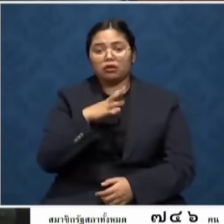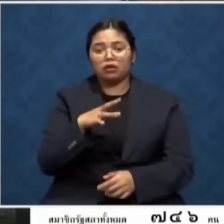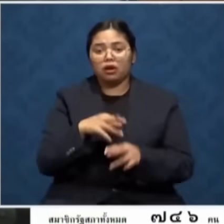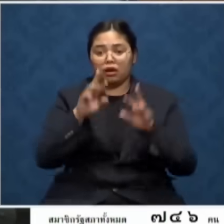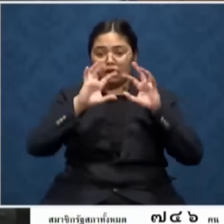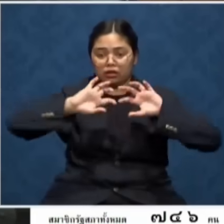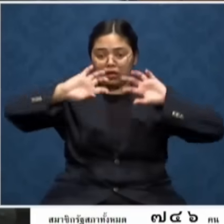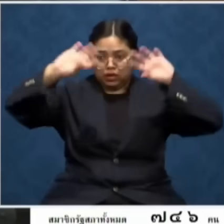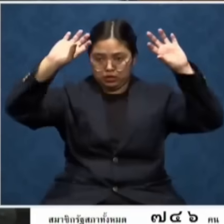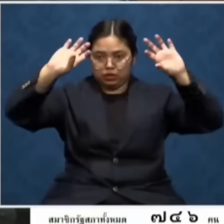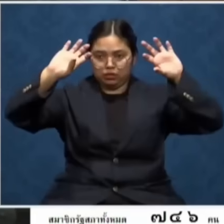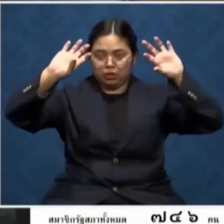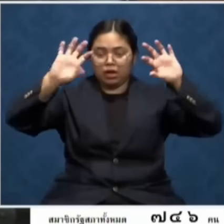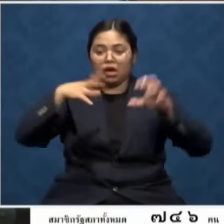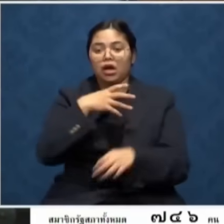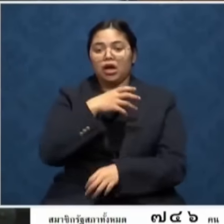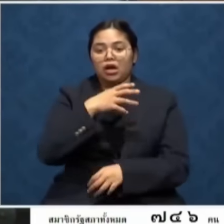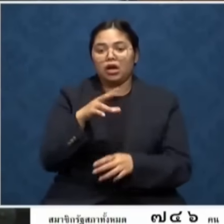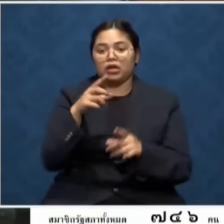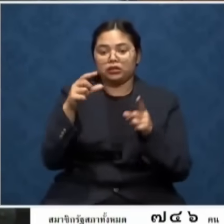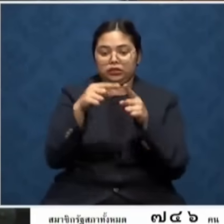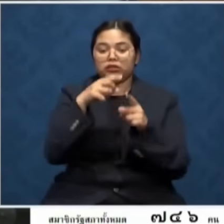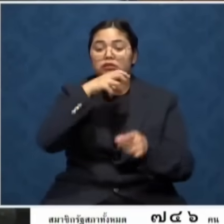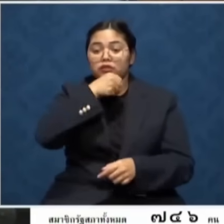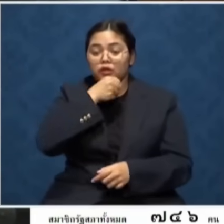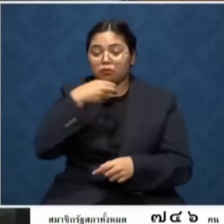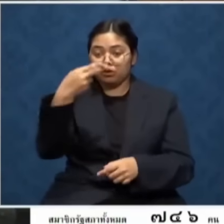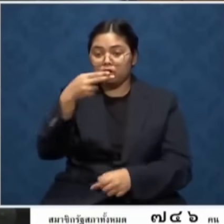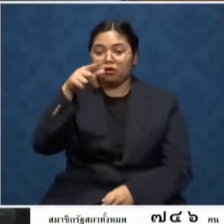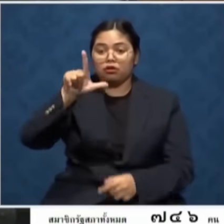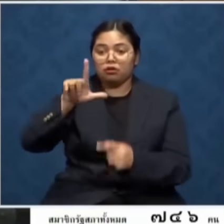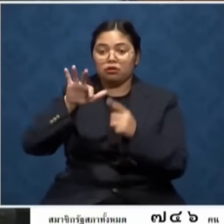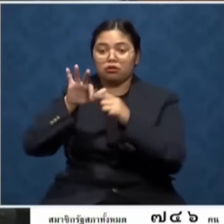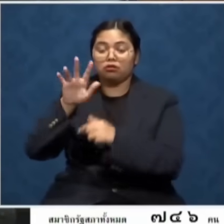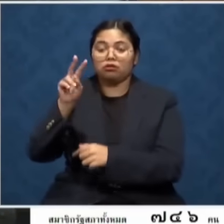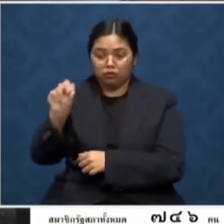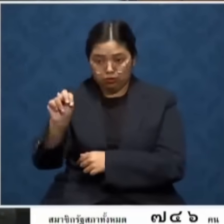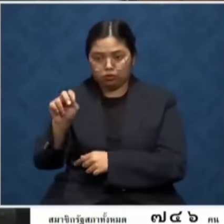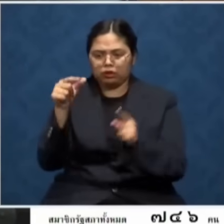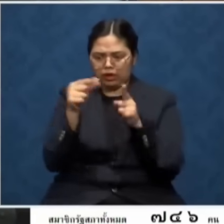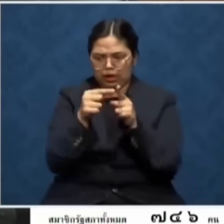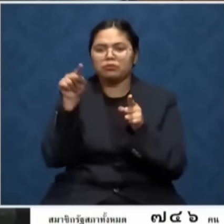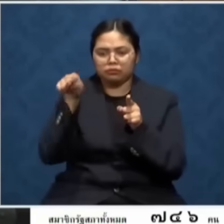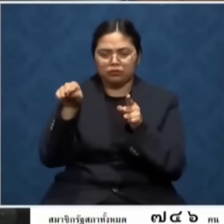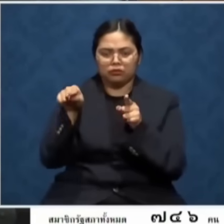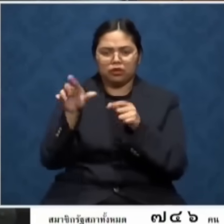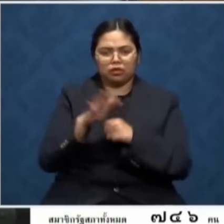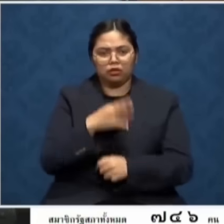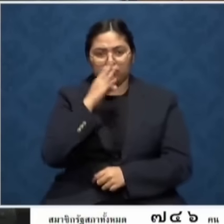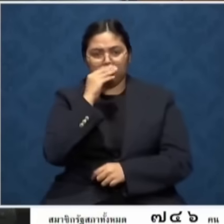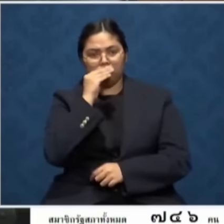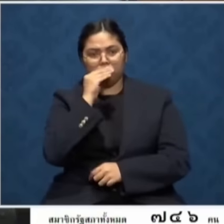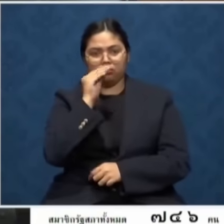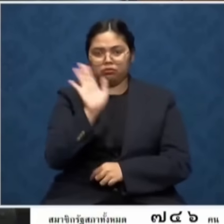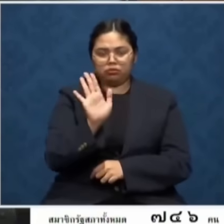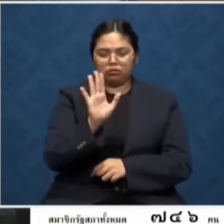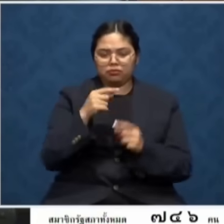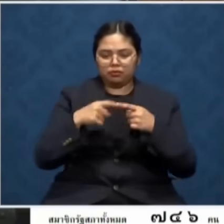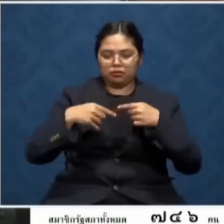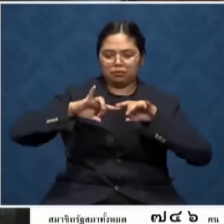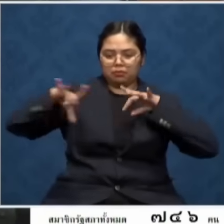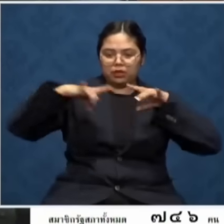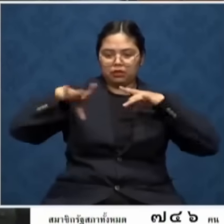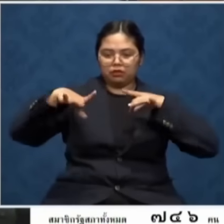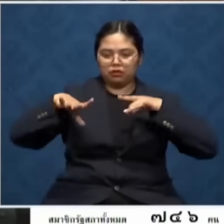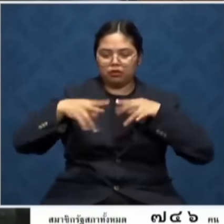ฐบาลส้มหล่น รัฐบาลส้มหล่นคร ับแต่ว่าผมไม่ได้พูดคำว่ารัฐบาลส้มหล่นคำที่ผมพูดคือนาย